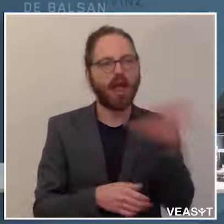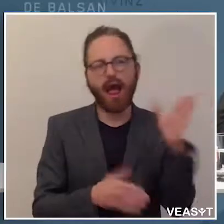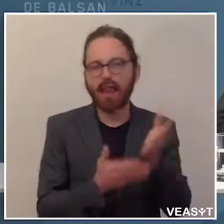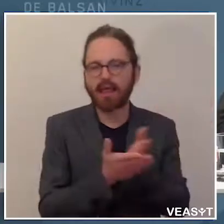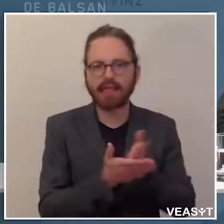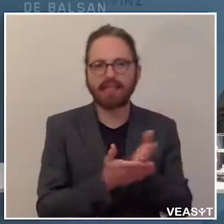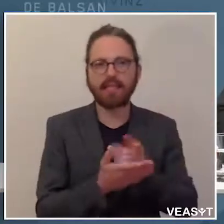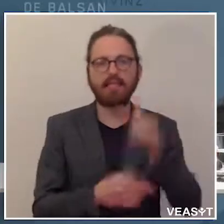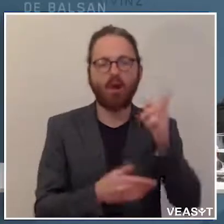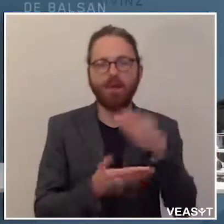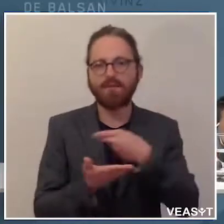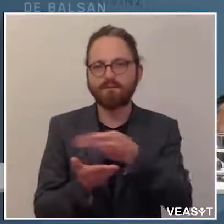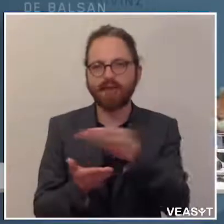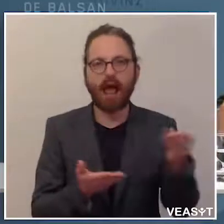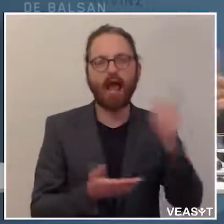station